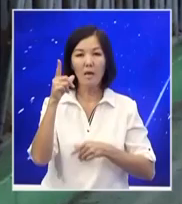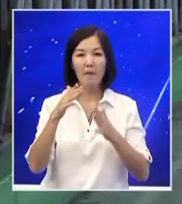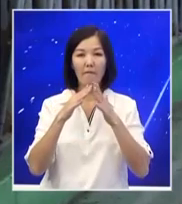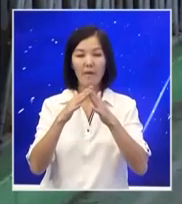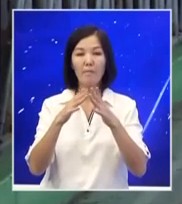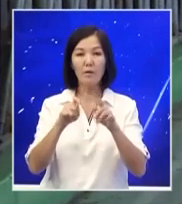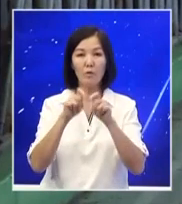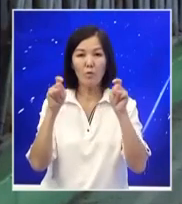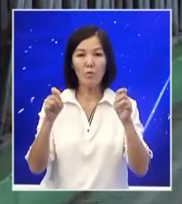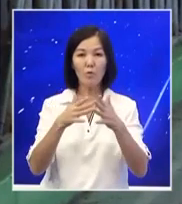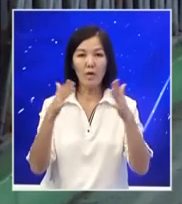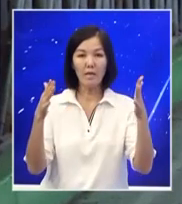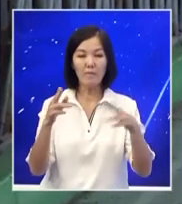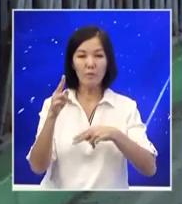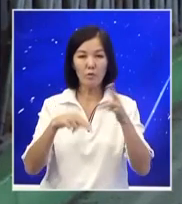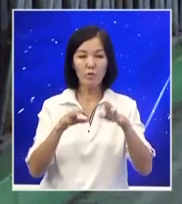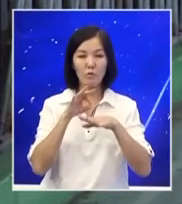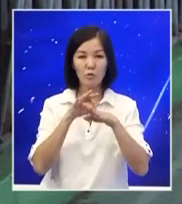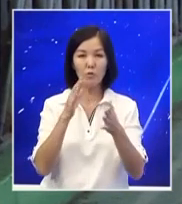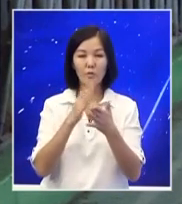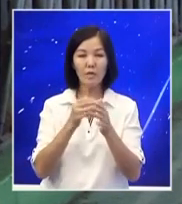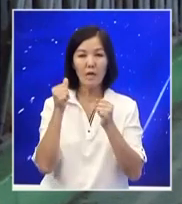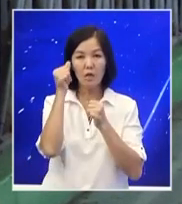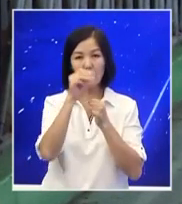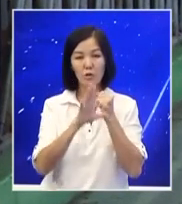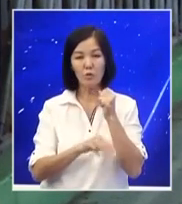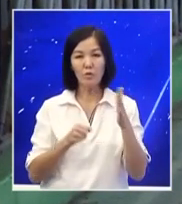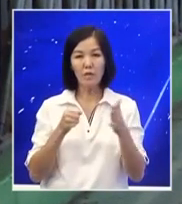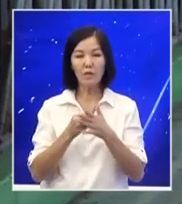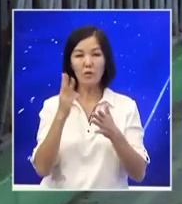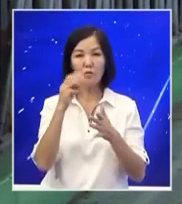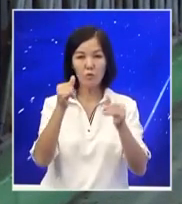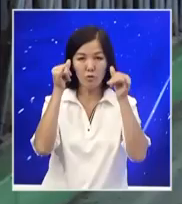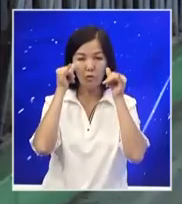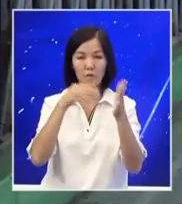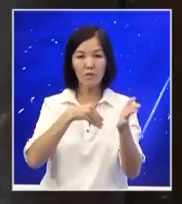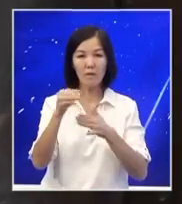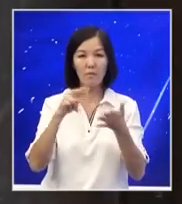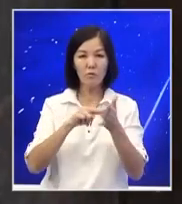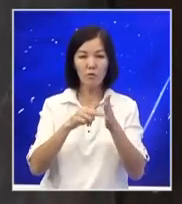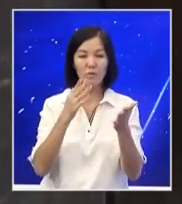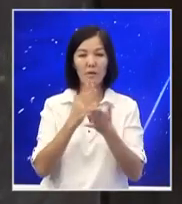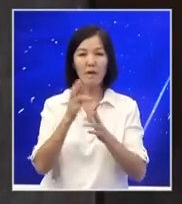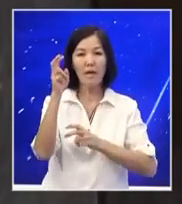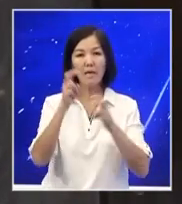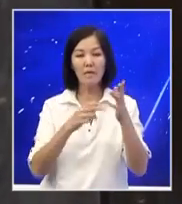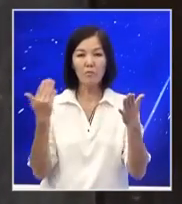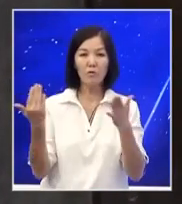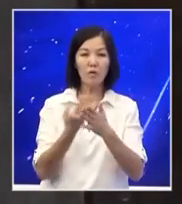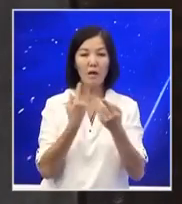ұлғайтамыз. Қазіргі уақытта құрылыс жүріп жатыр. Жыл соңына қарай 300 бас сиыр сатып алу жоспарда. Кәсіпорын заманауи